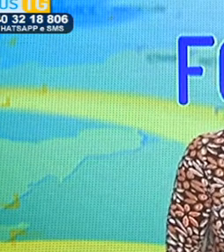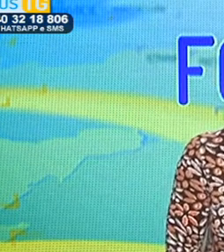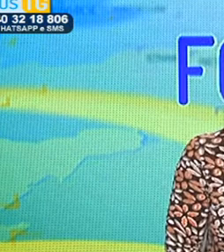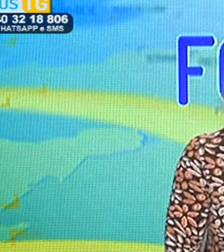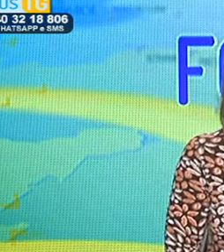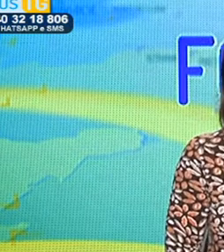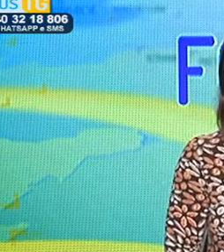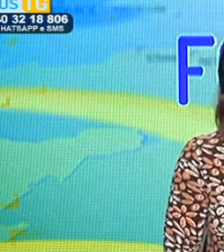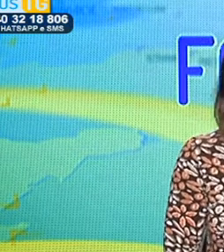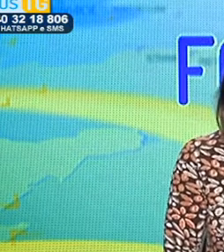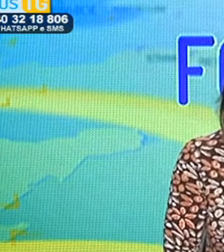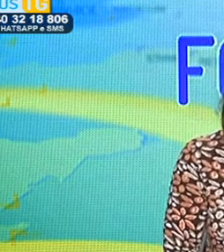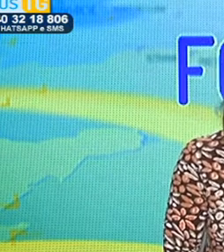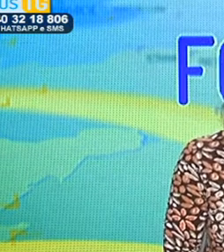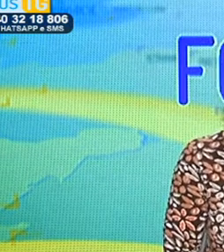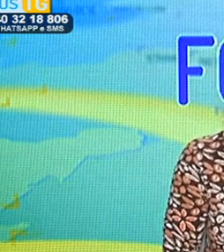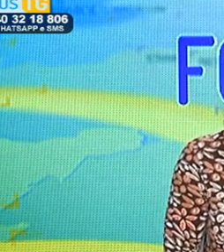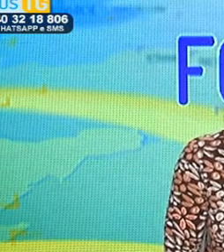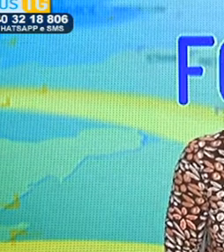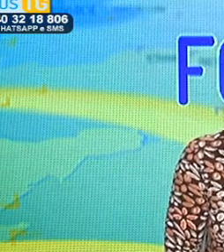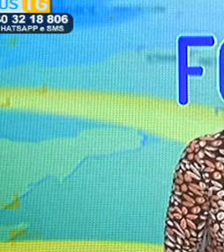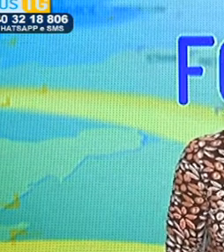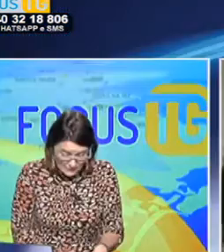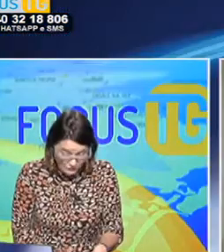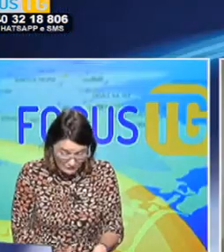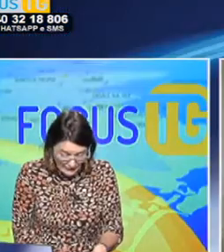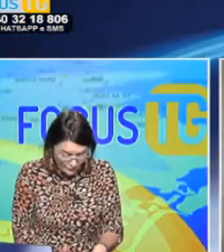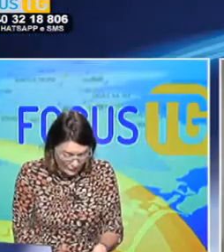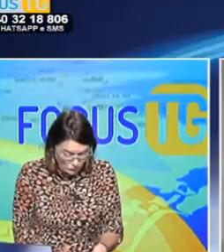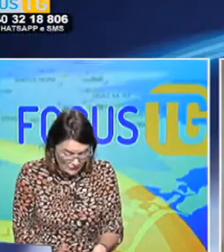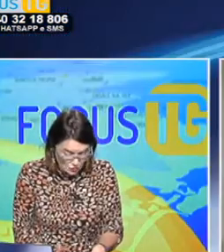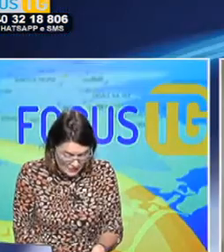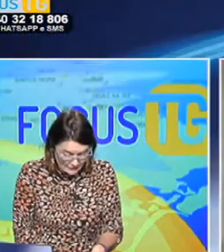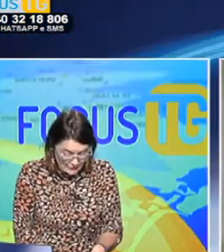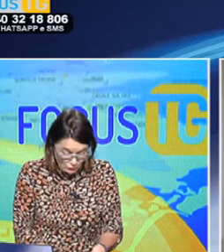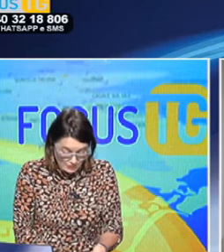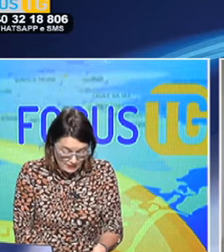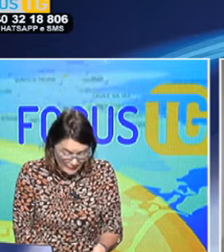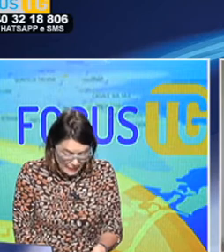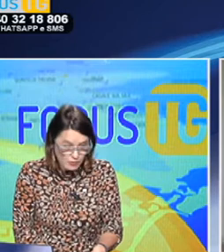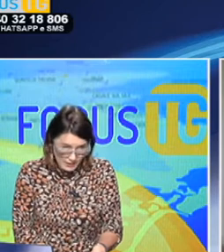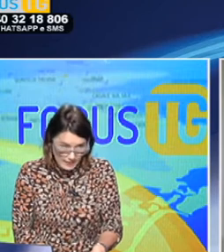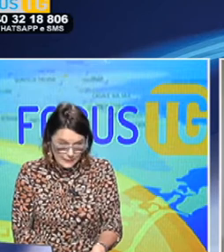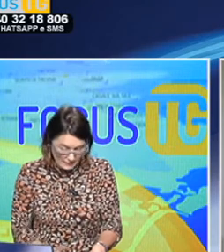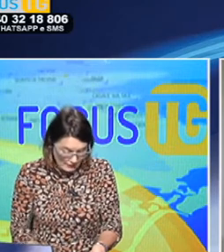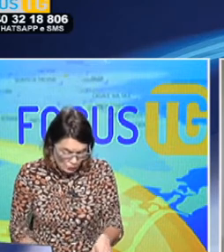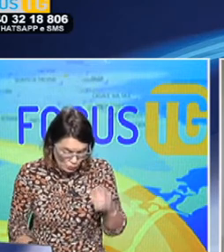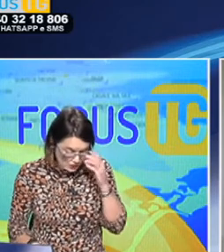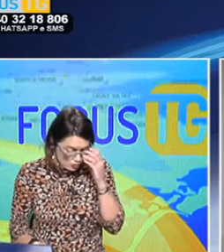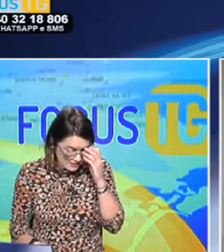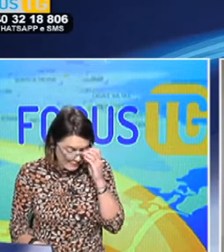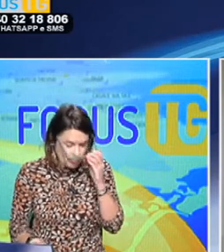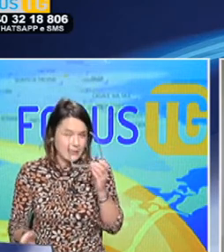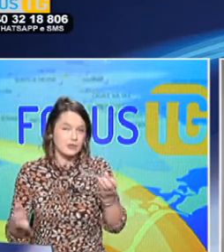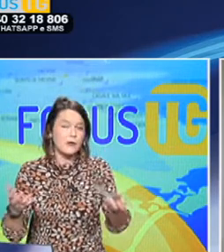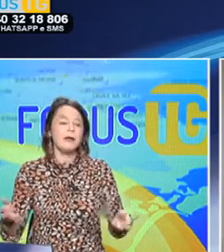sito, oltre al danno d'immagine. La sentenza è stata confermata poi nel 2017 dalla Corte d'Appello e la Regione,